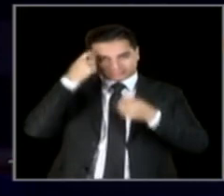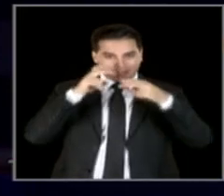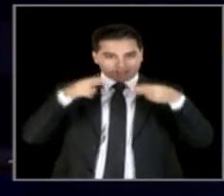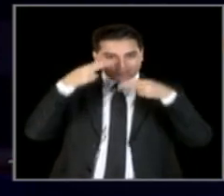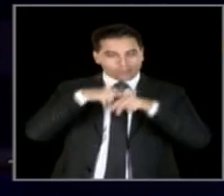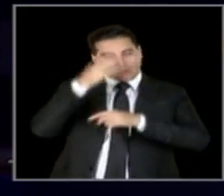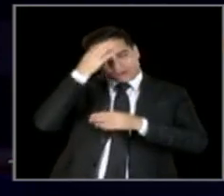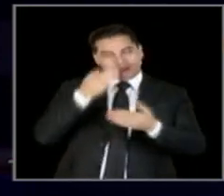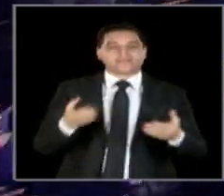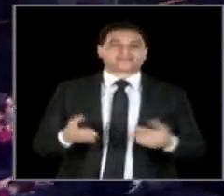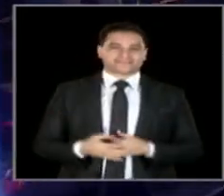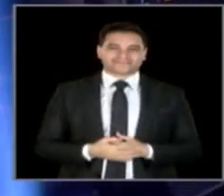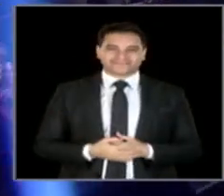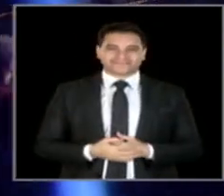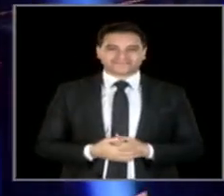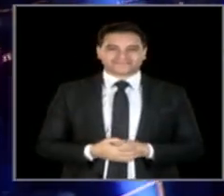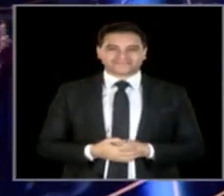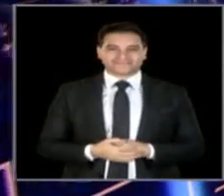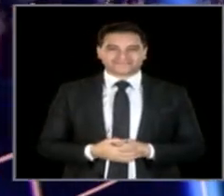الضغط والعباقرة.